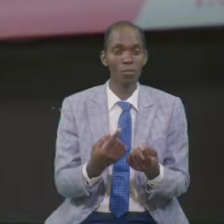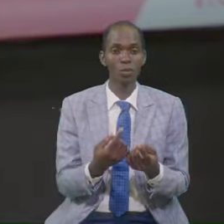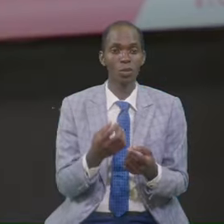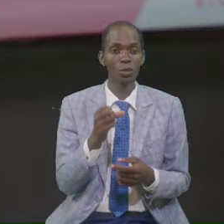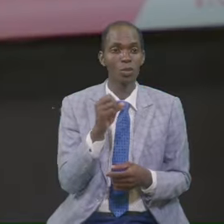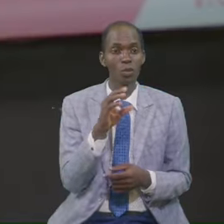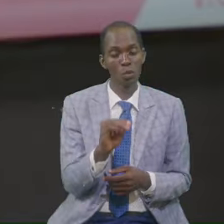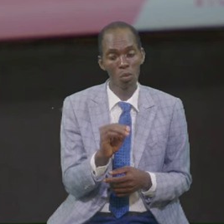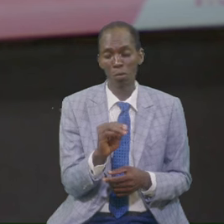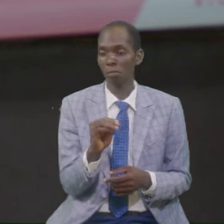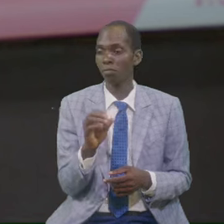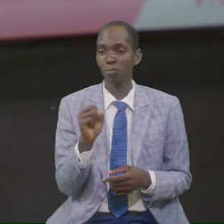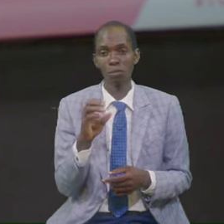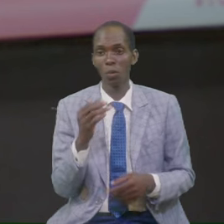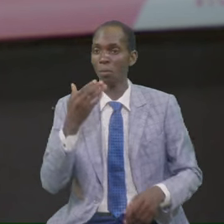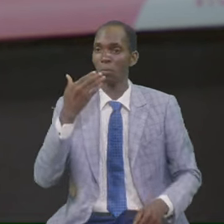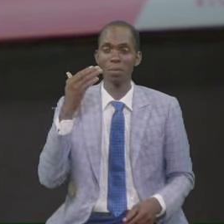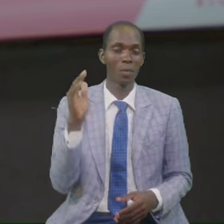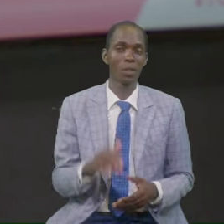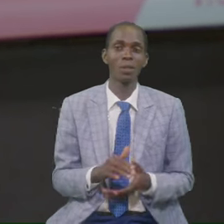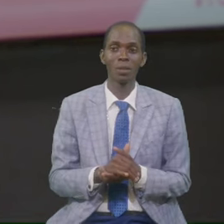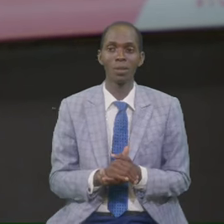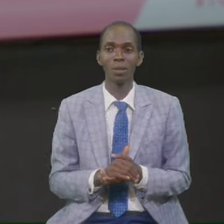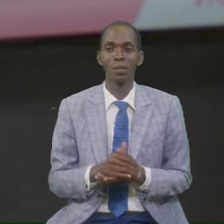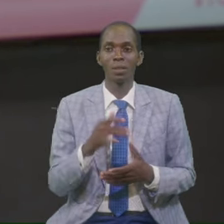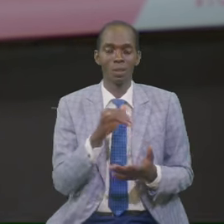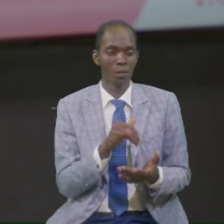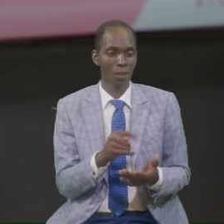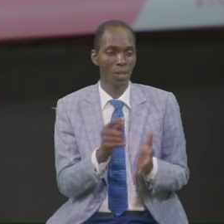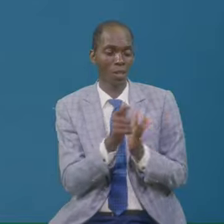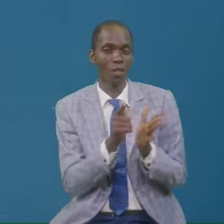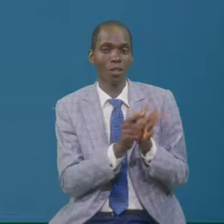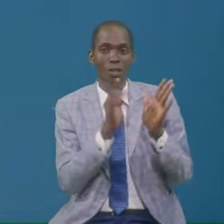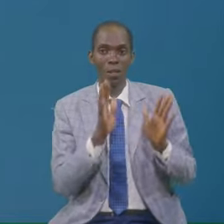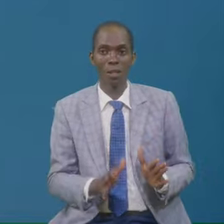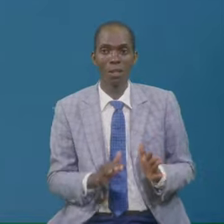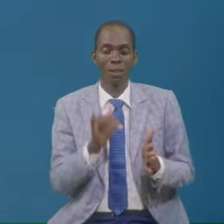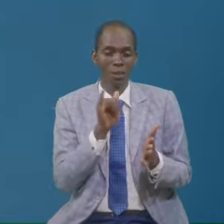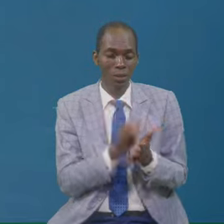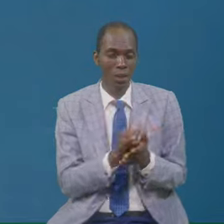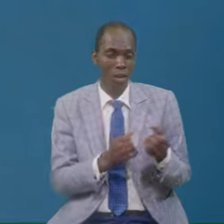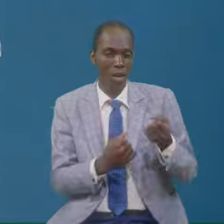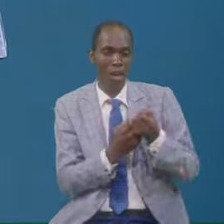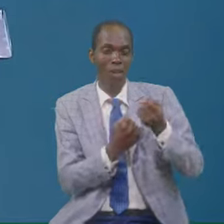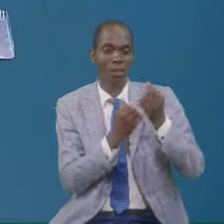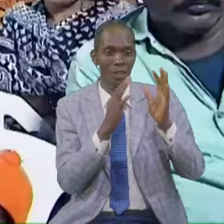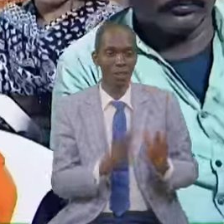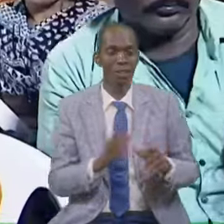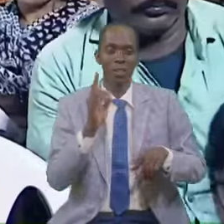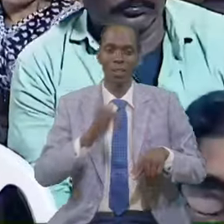వెల వెచ్చించారో బానే ఉంది. లాయర్ దట్ అడ్వొకేట్ కన్నాట్ చేంజ్ దట్ మ్యాన్, అయితే